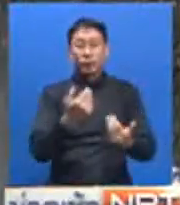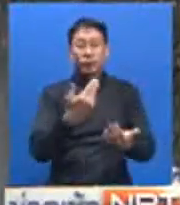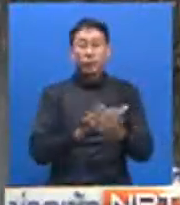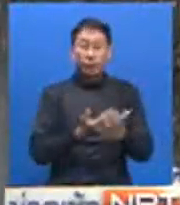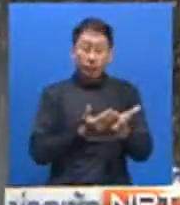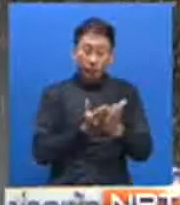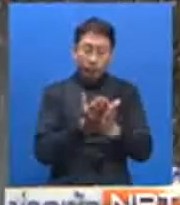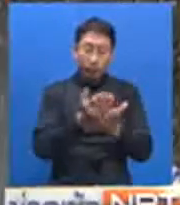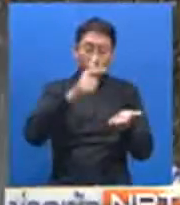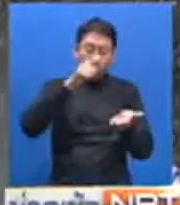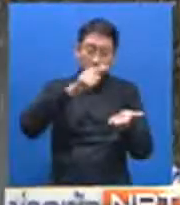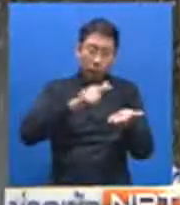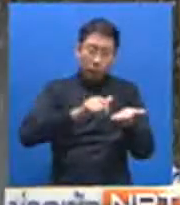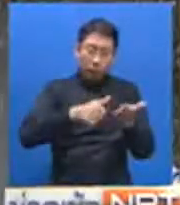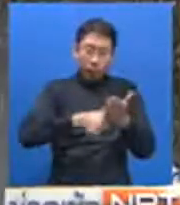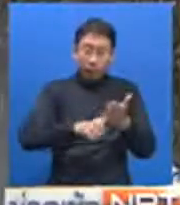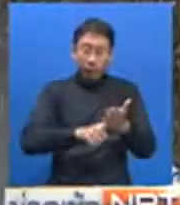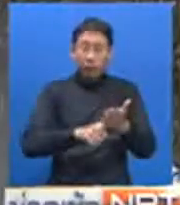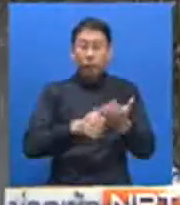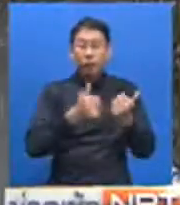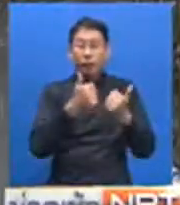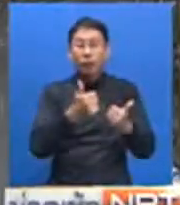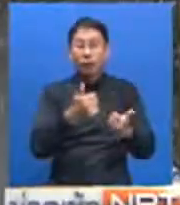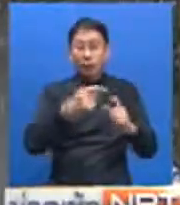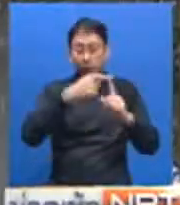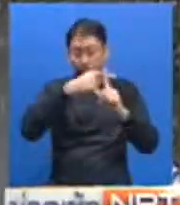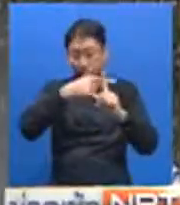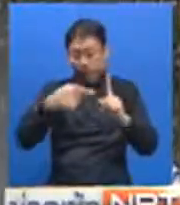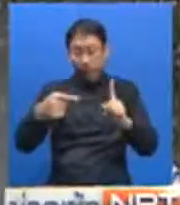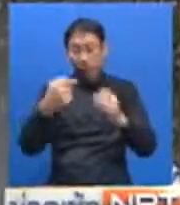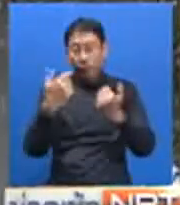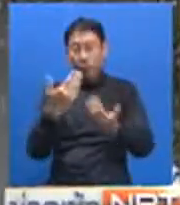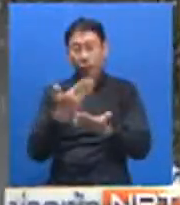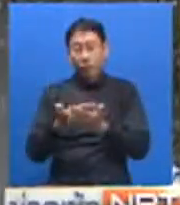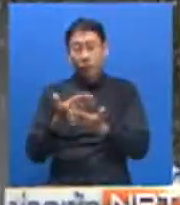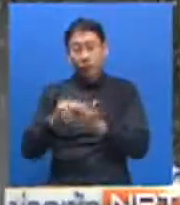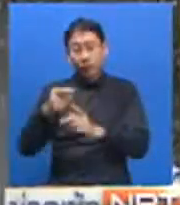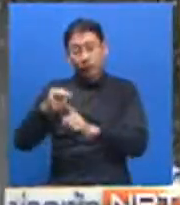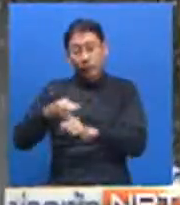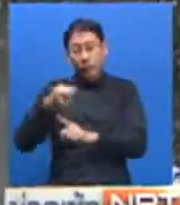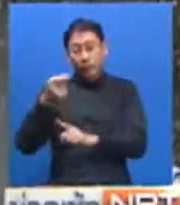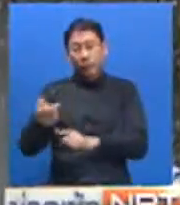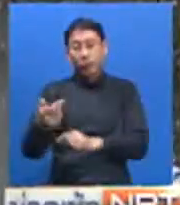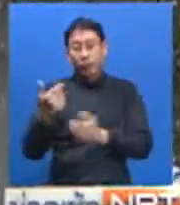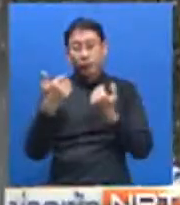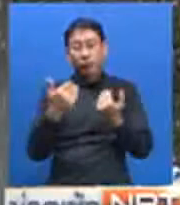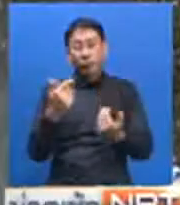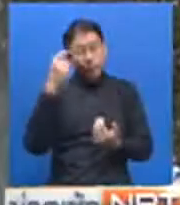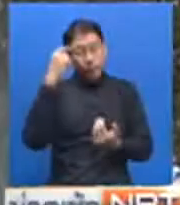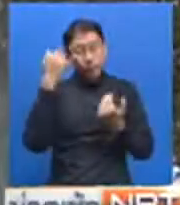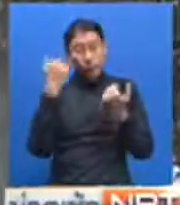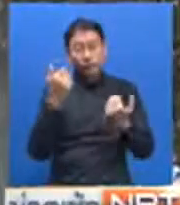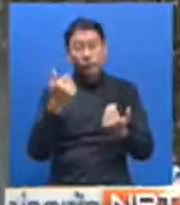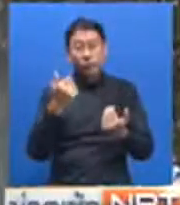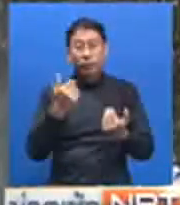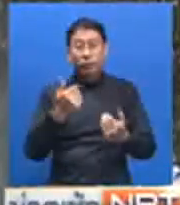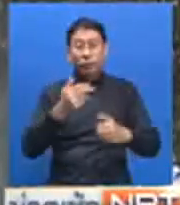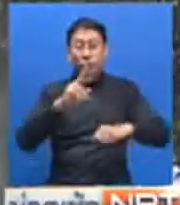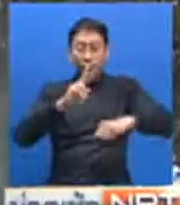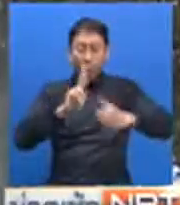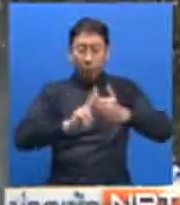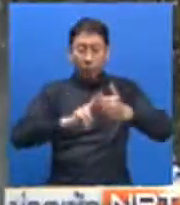ได้รับสิทธิ์ลดหย่อนภาษีเงินได้นิติบุคคลครึ่งหนึ่งของรายได้อันนี้จะเสนอแนวคิดดังกล่าวให้หม่อมราชวงศ์ปรีดิยาธรเทวกุล